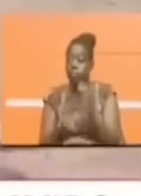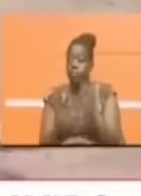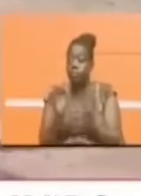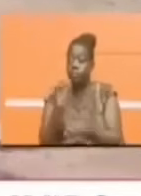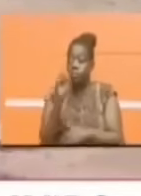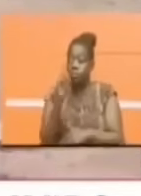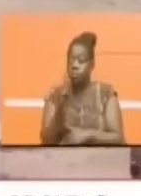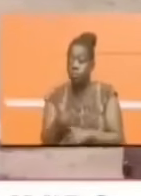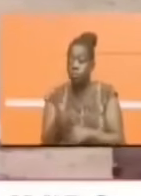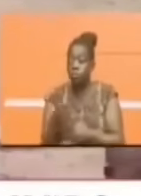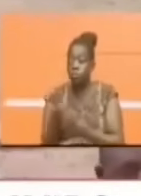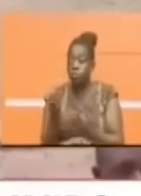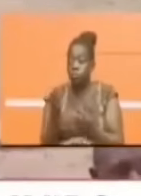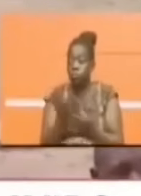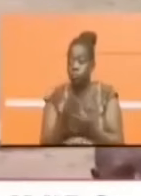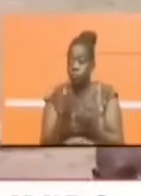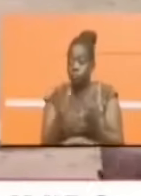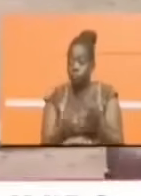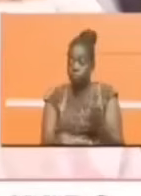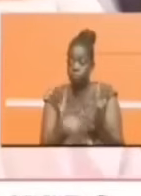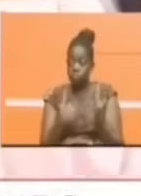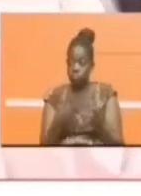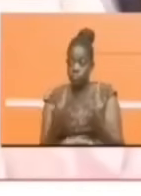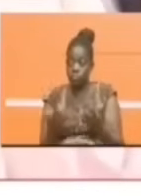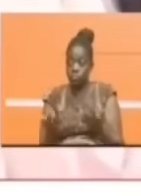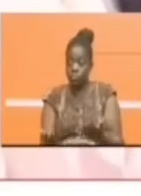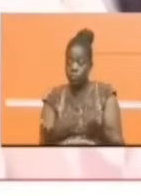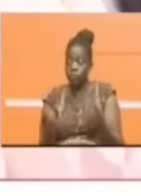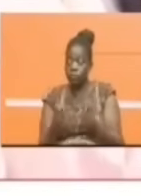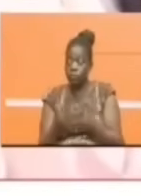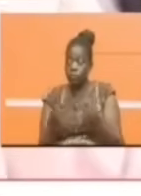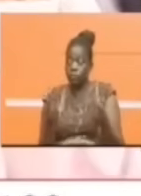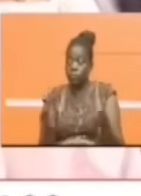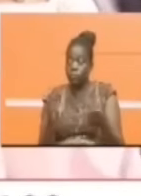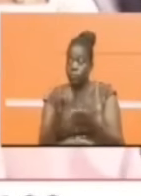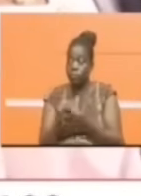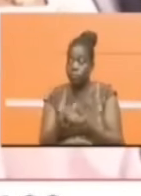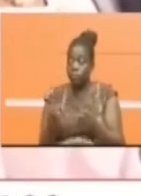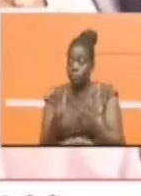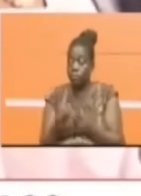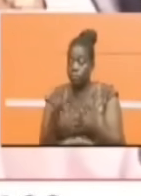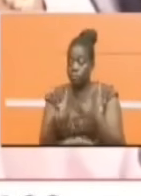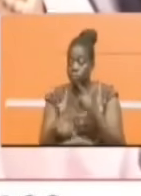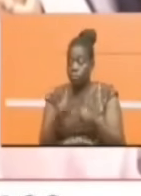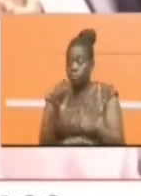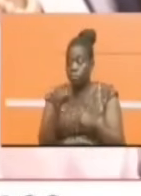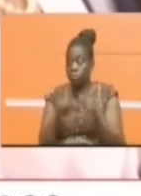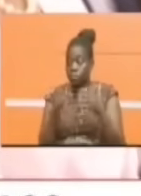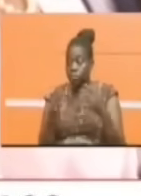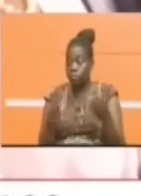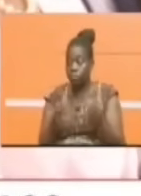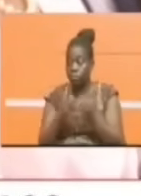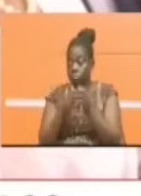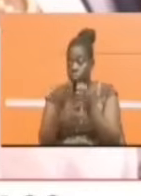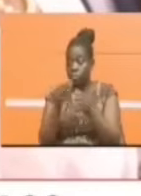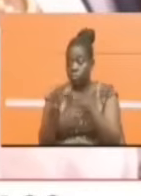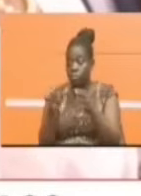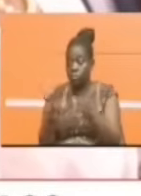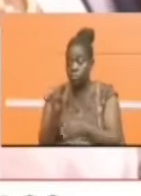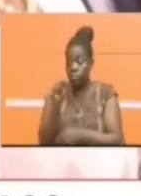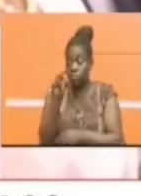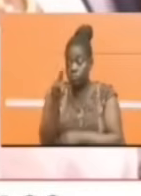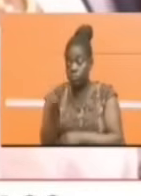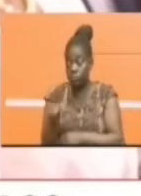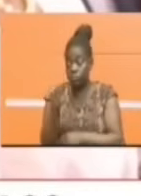ky'essaza okutuuka ku lutikko wakati mu kkoolo by'ennyimba. Byetabiddwako emigogo gy'abafumbo omubadde bannabyabufuzi okuli akulira ekibiina kya NUP